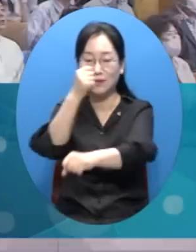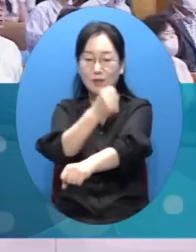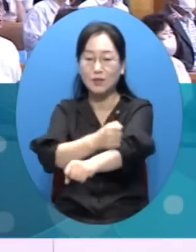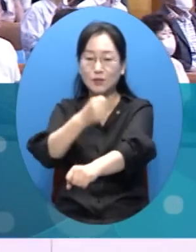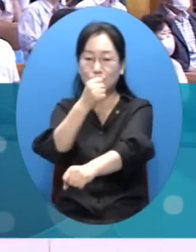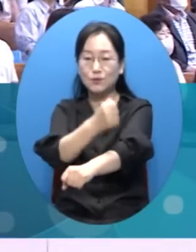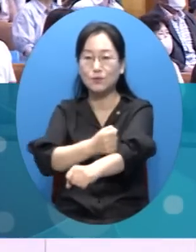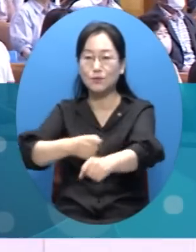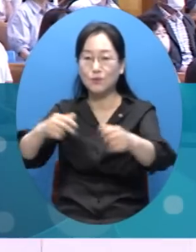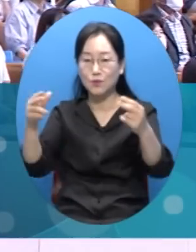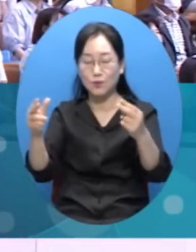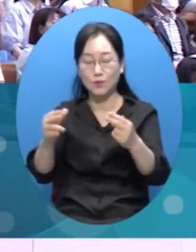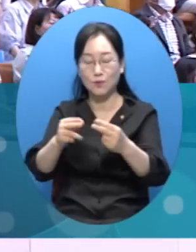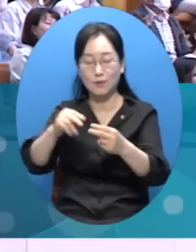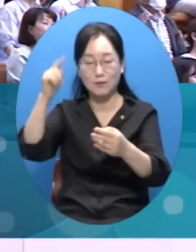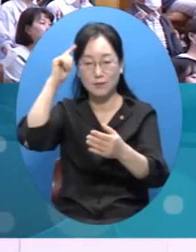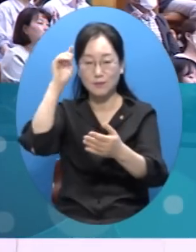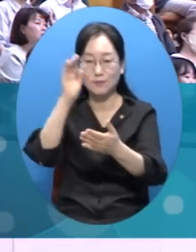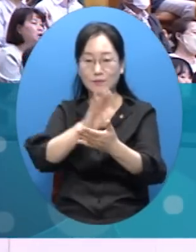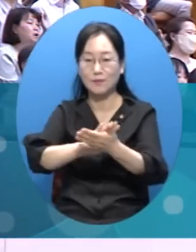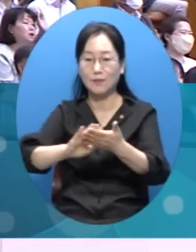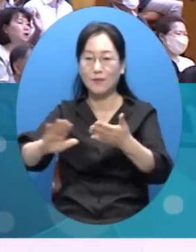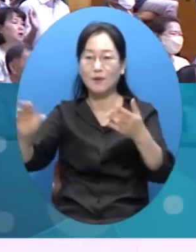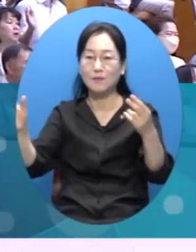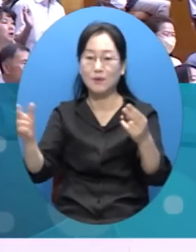기쁨을 표고와